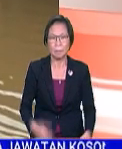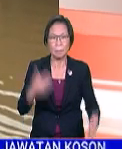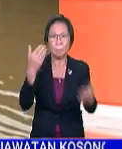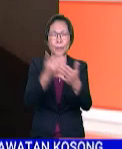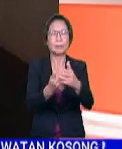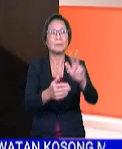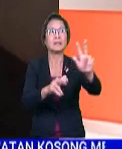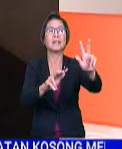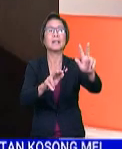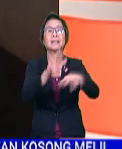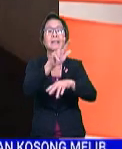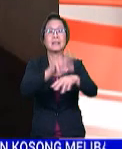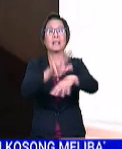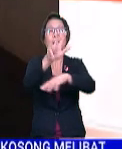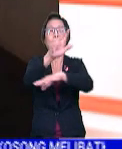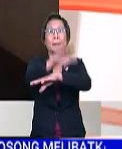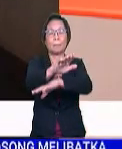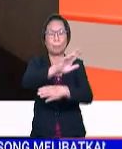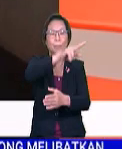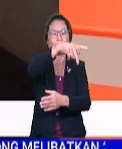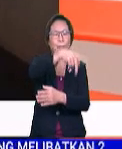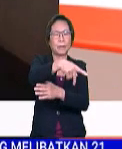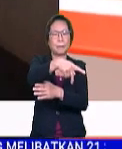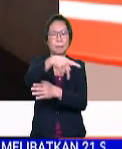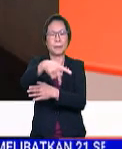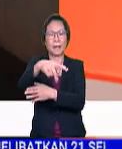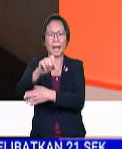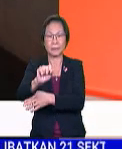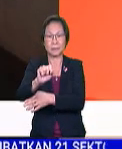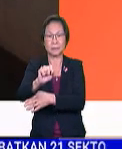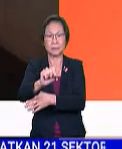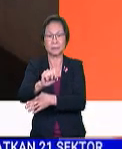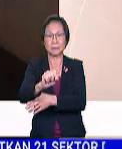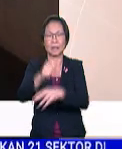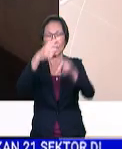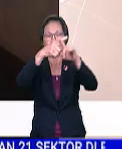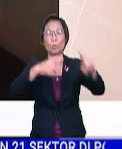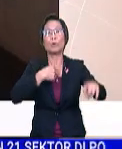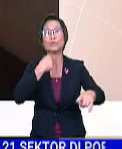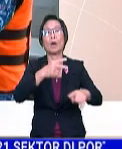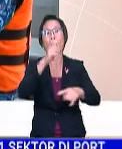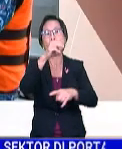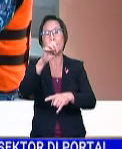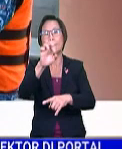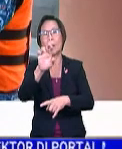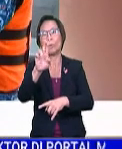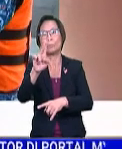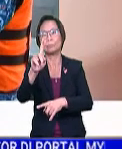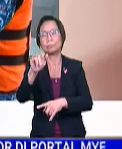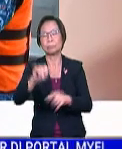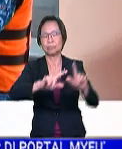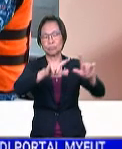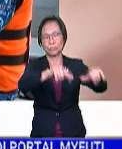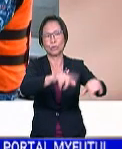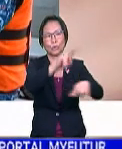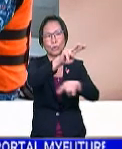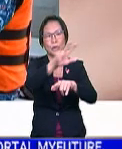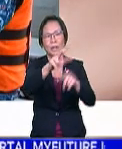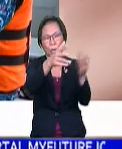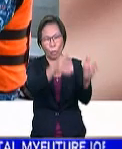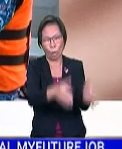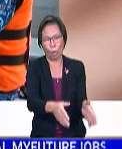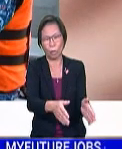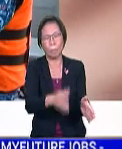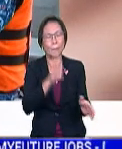Setakat pukul 3 petang tadi, Pusat Pemindahan Sementara PPS Dewan Suara Marudi masih menempatkan 23